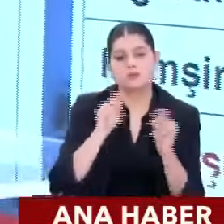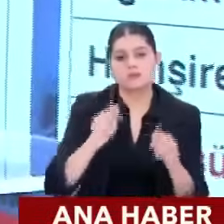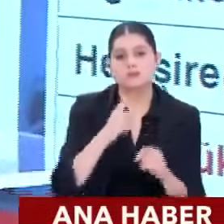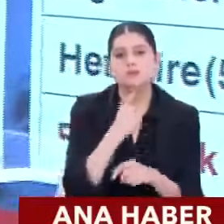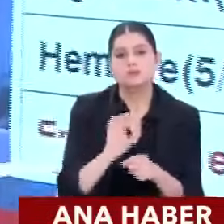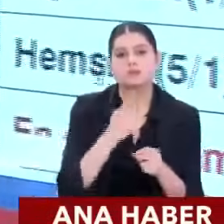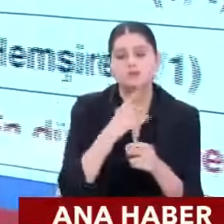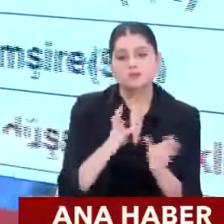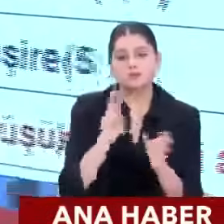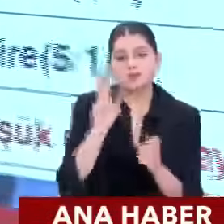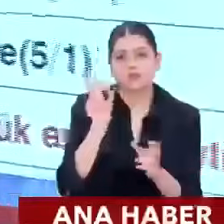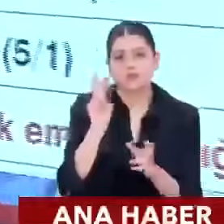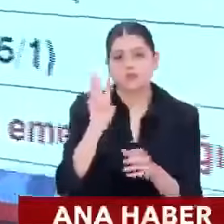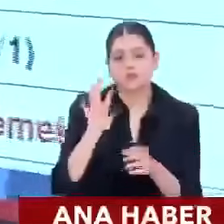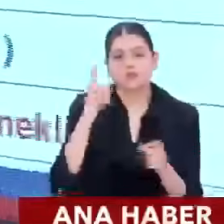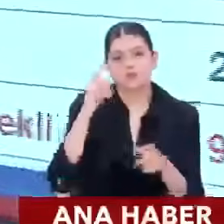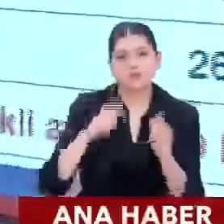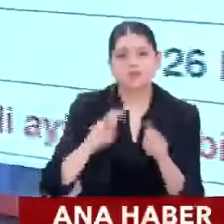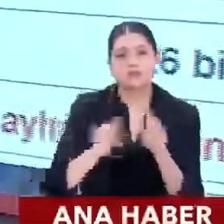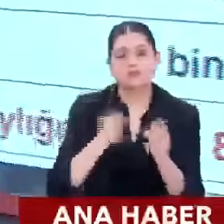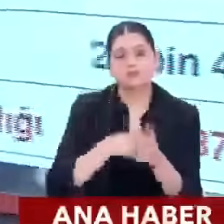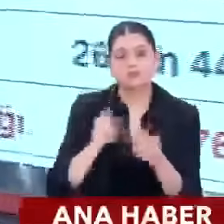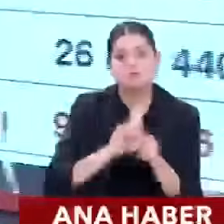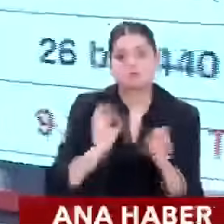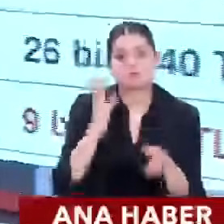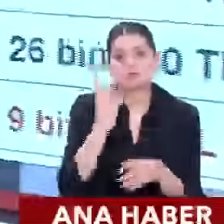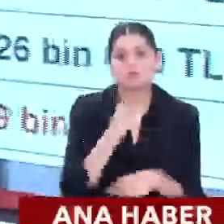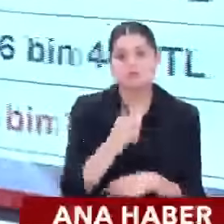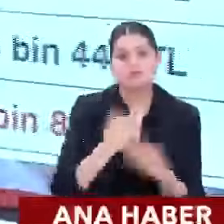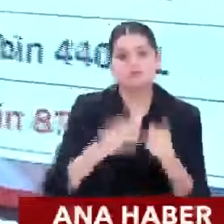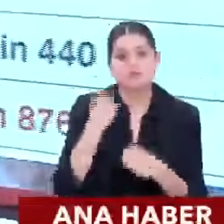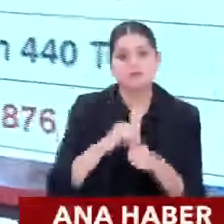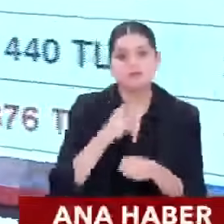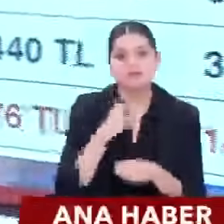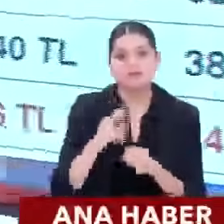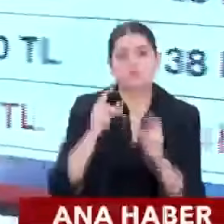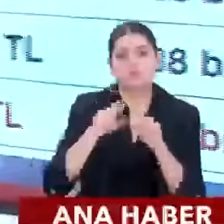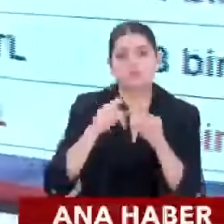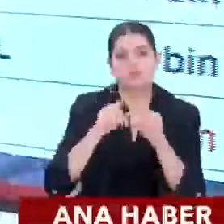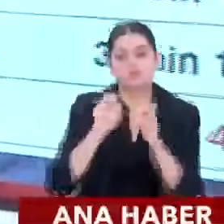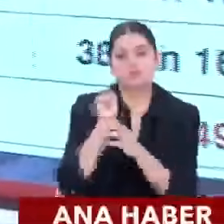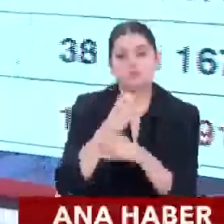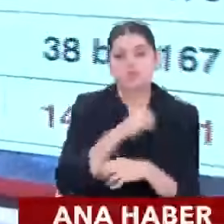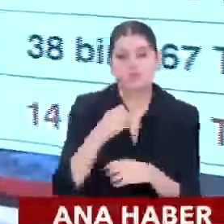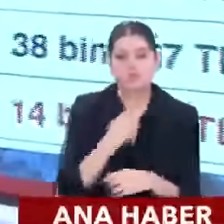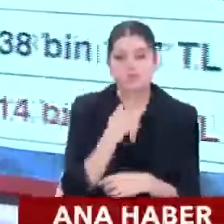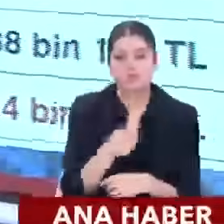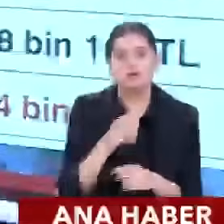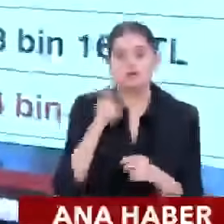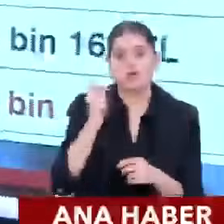bu durumda 2024 tahmini memur maaşları şöyle olacak değerli izleyiciler unvan Uzman Doktor